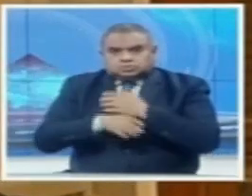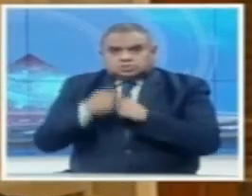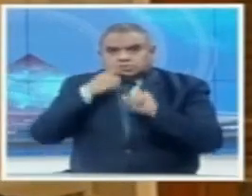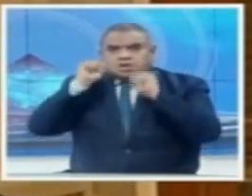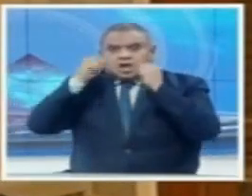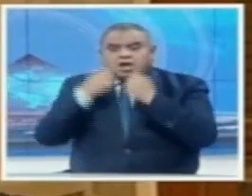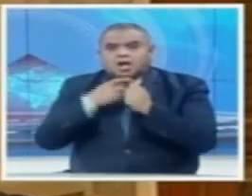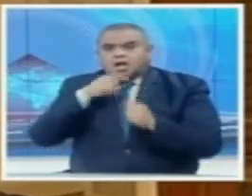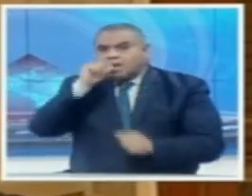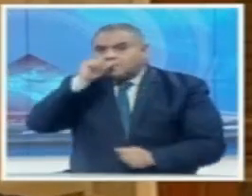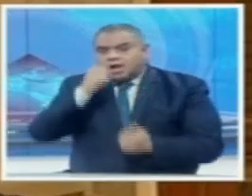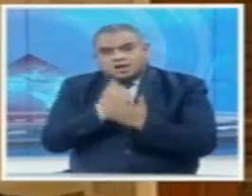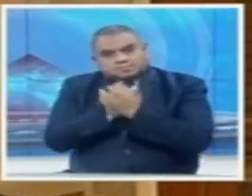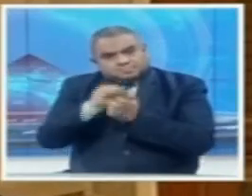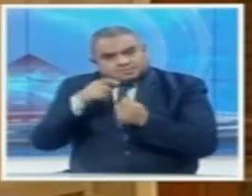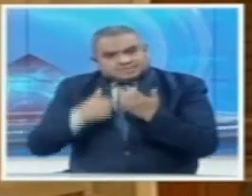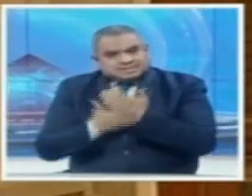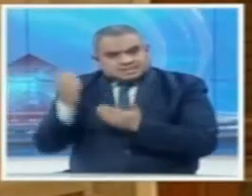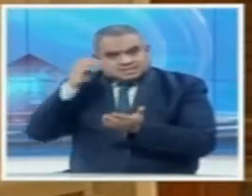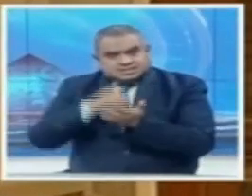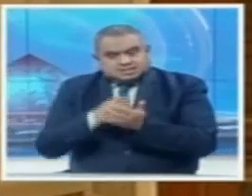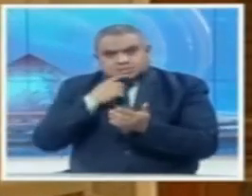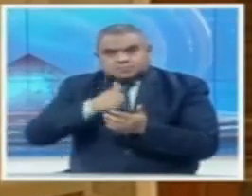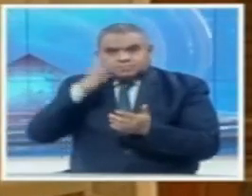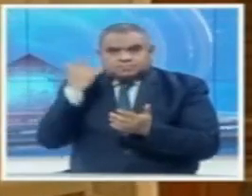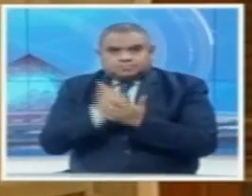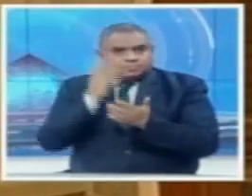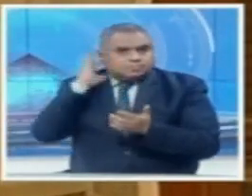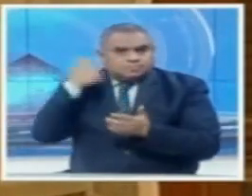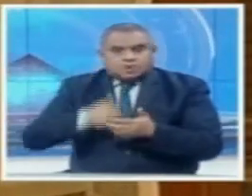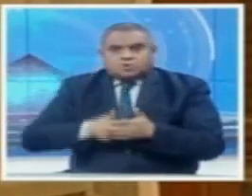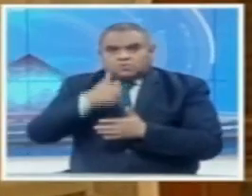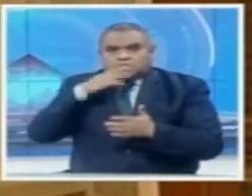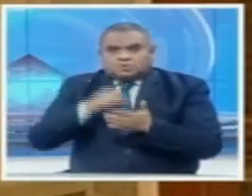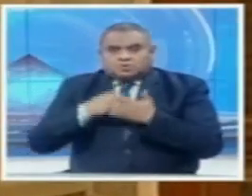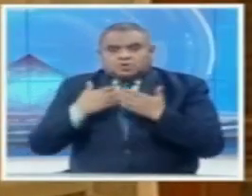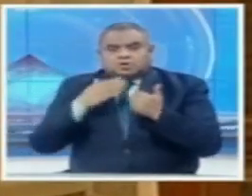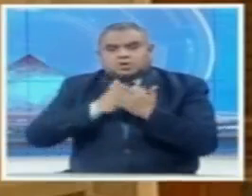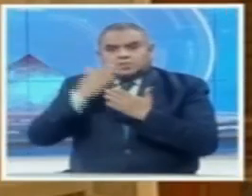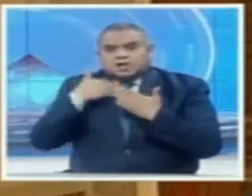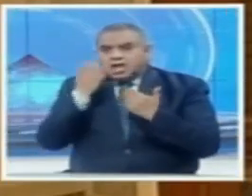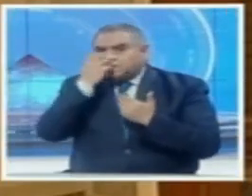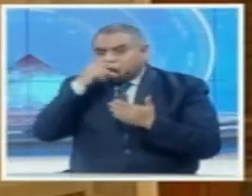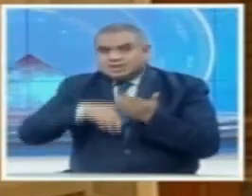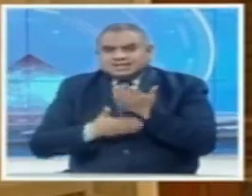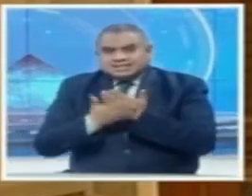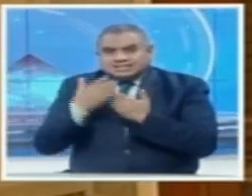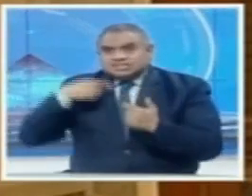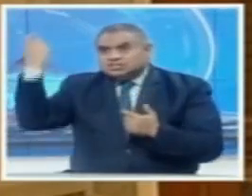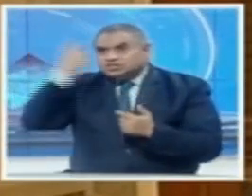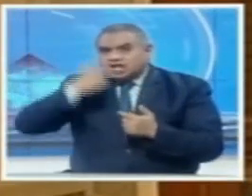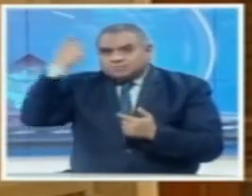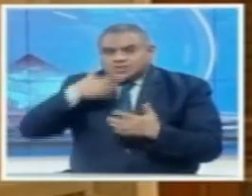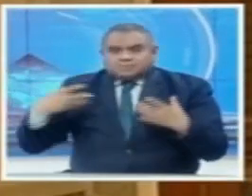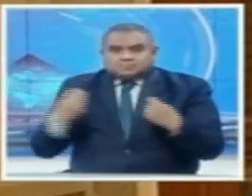للتحليل الماء الطاقه الرابط عشان طالعه من مصادر متجدده اللي هي الرياح والطاقه الشمسيه فال ال- ال- ال- ال-